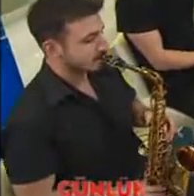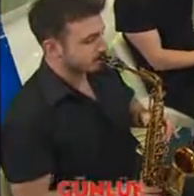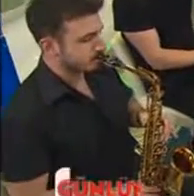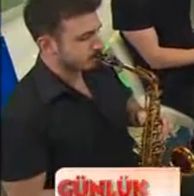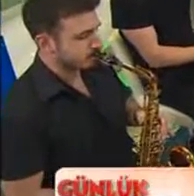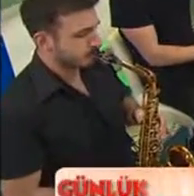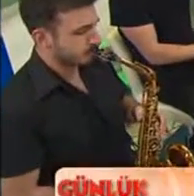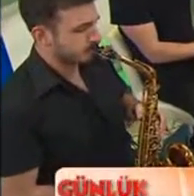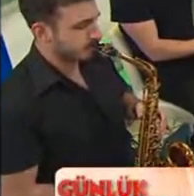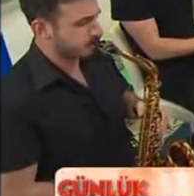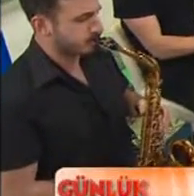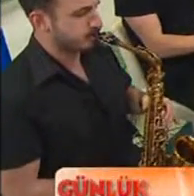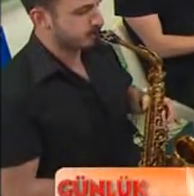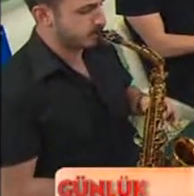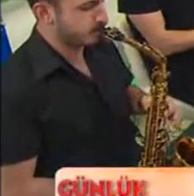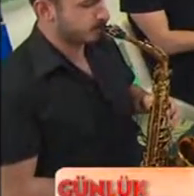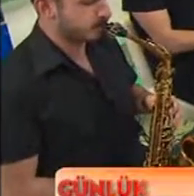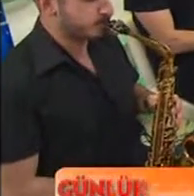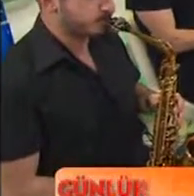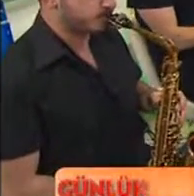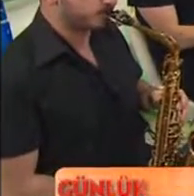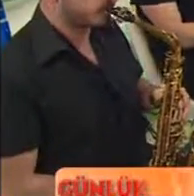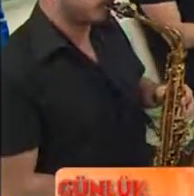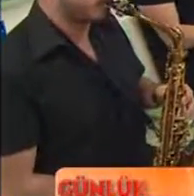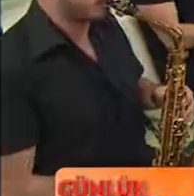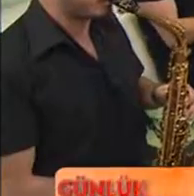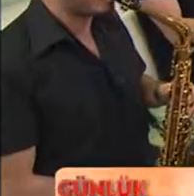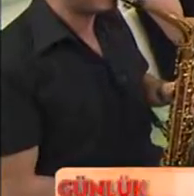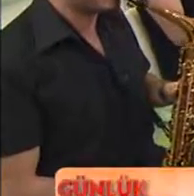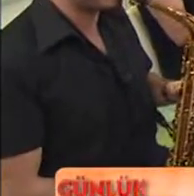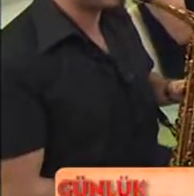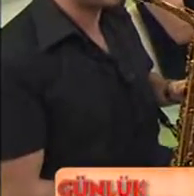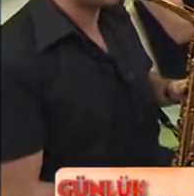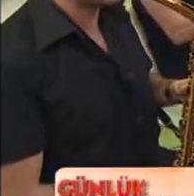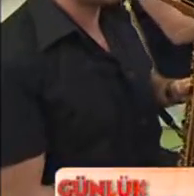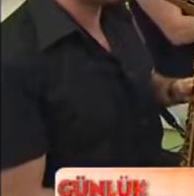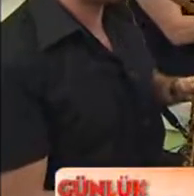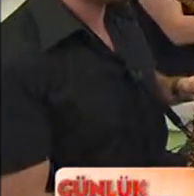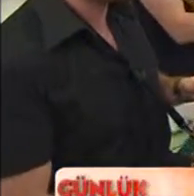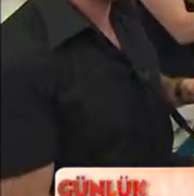Thank you.